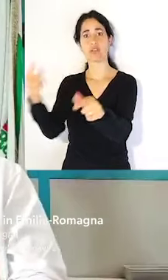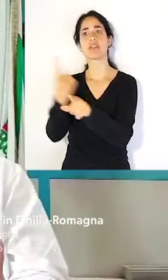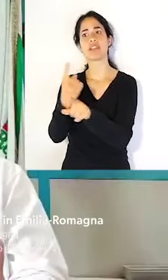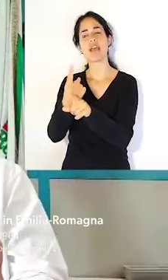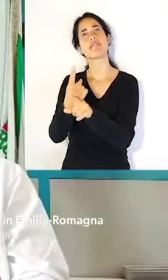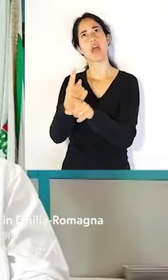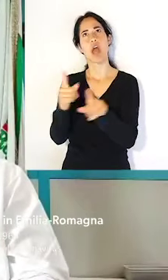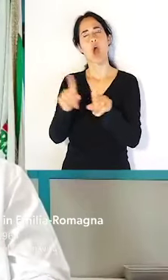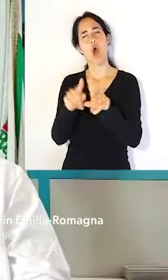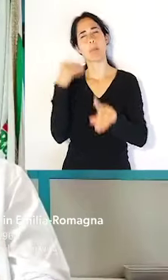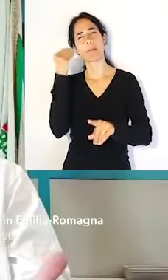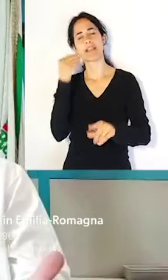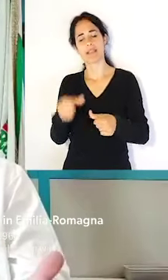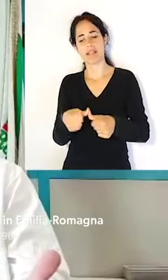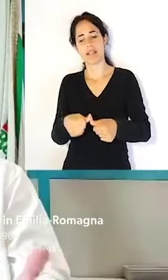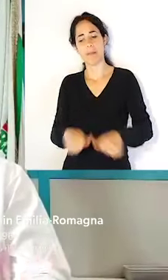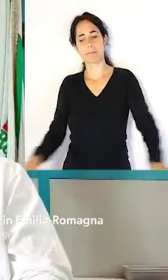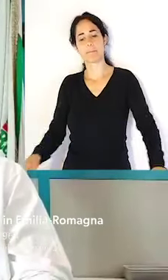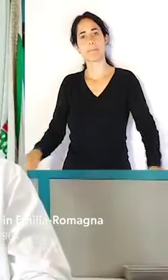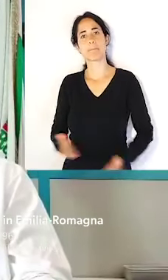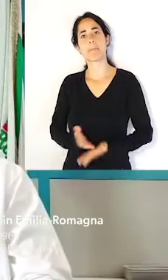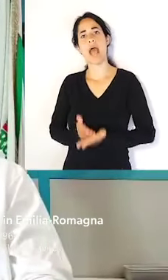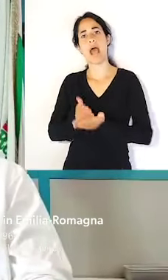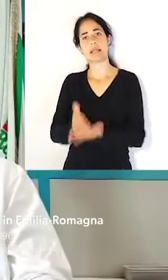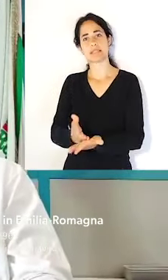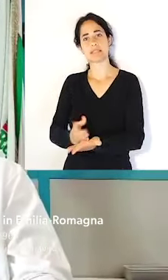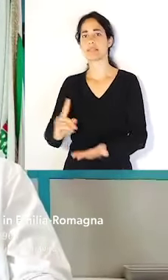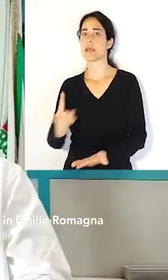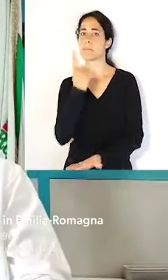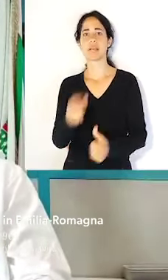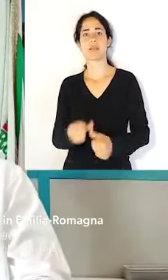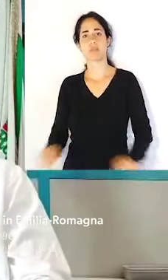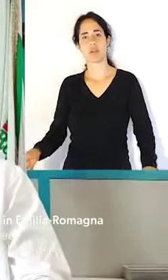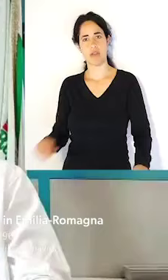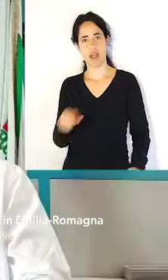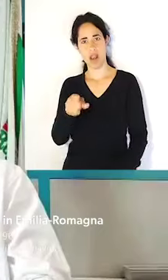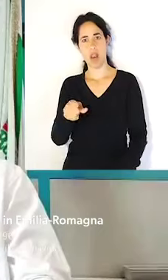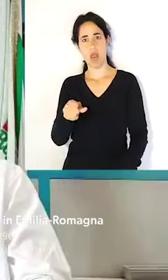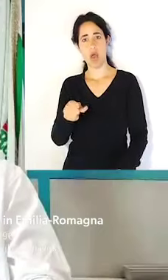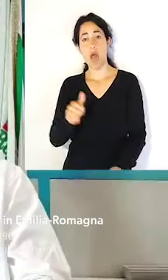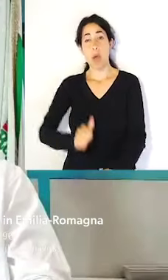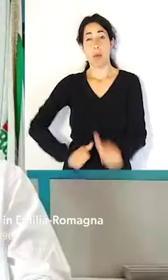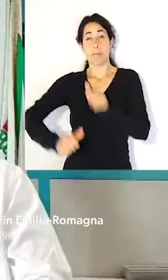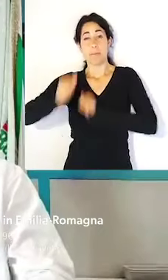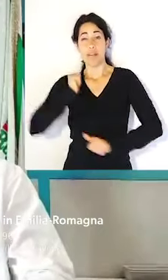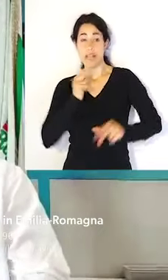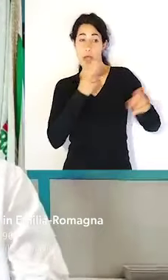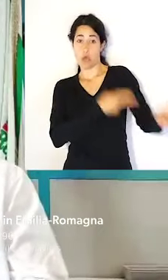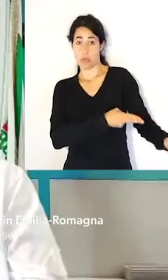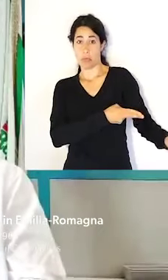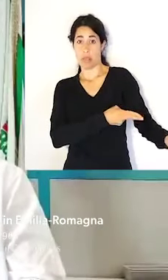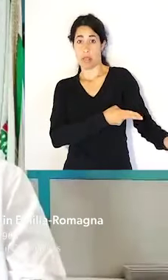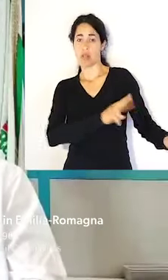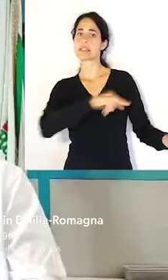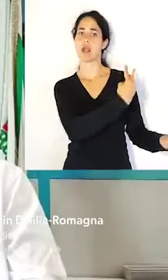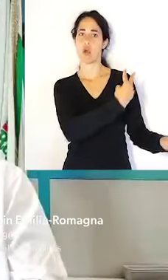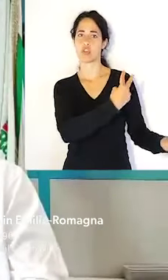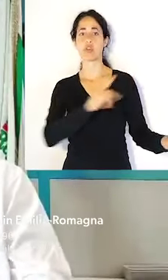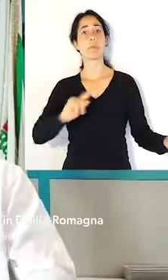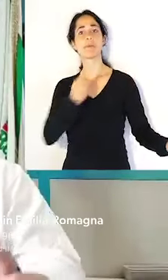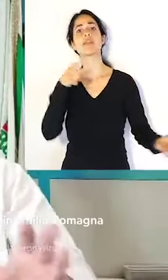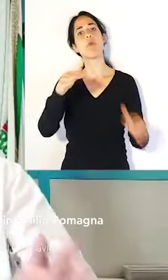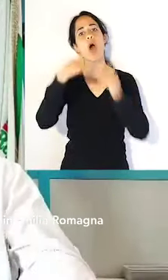livello di assistenza medica, quindi prima ancora dell'ospedale, prima ancora dell'ambulatorio, il domicilio